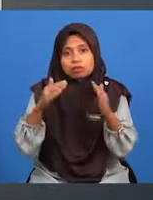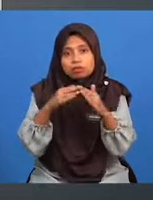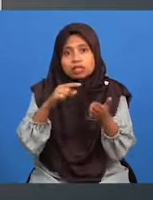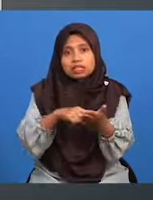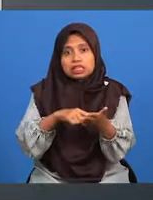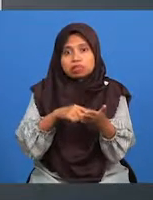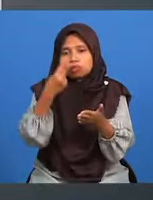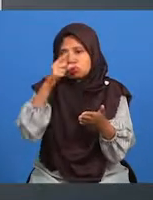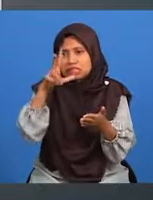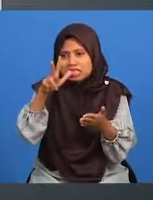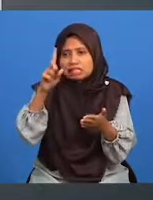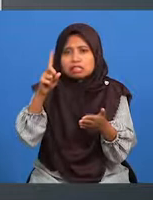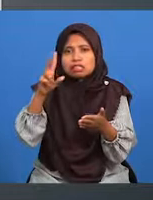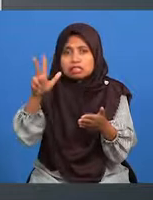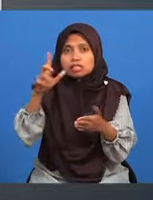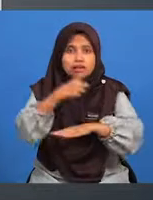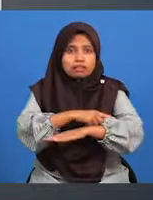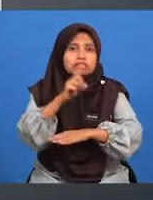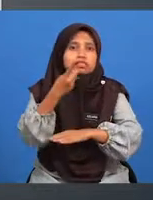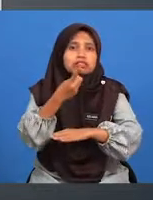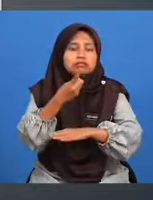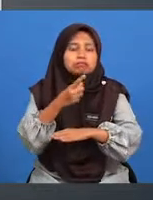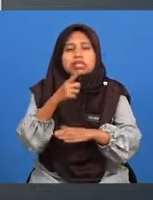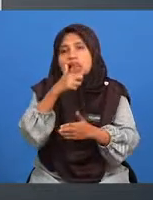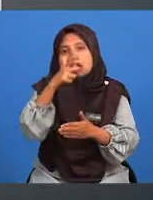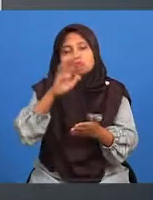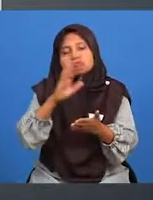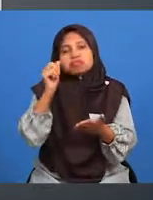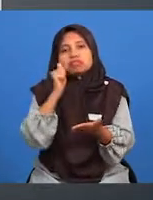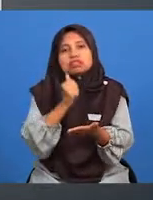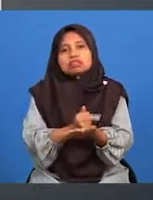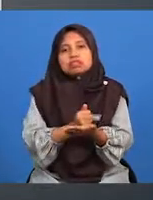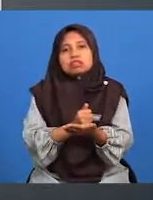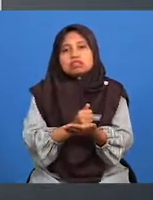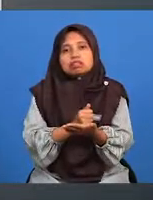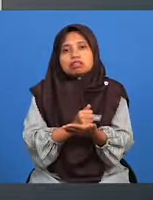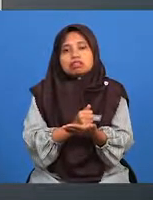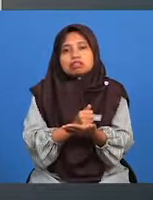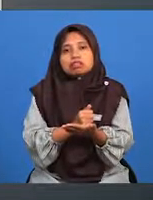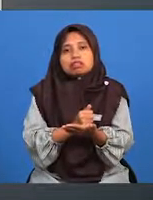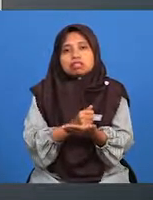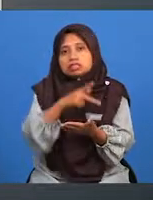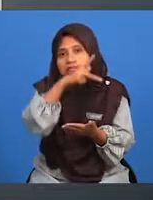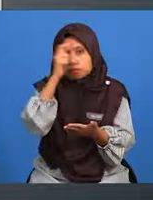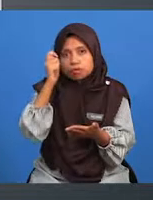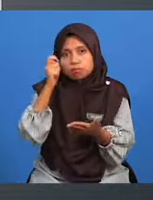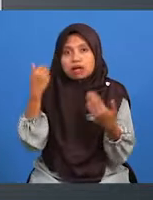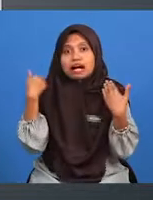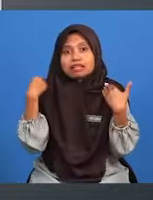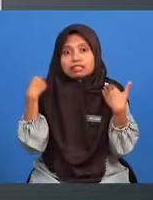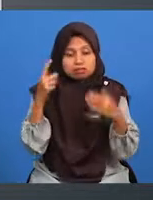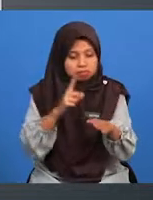3 hari sahaja." Lafaz ini tidak sah dikategorikan sebagai hibah kerana